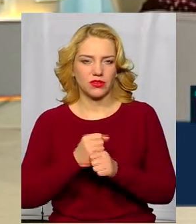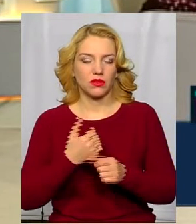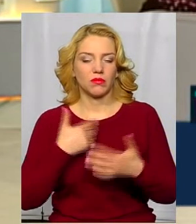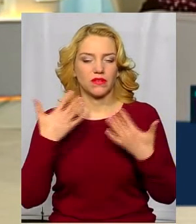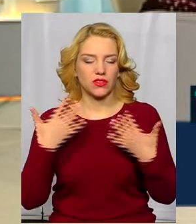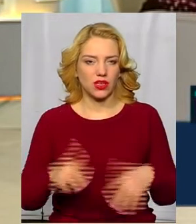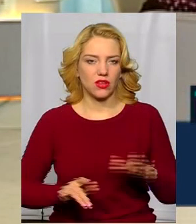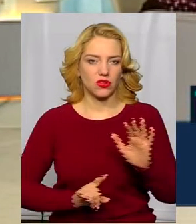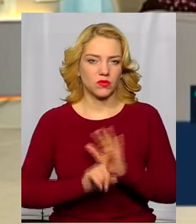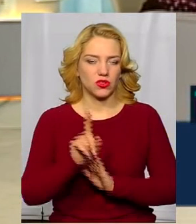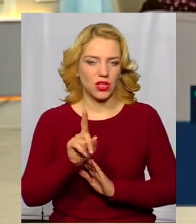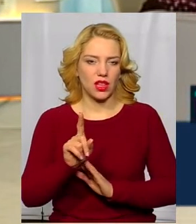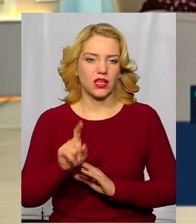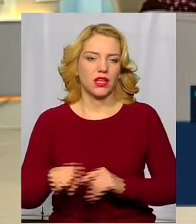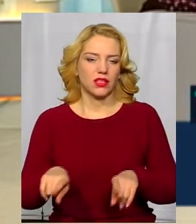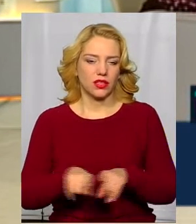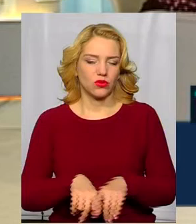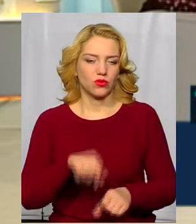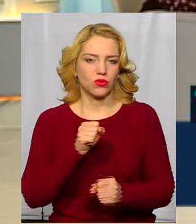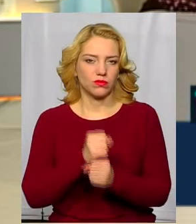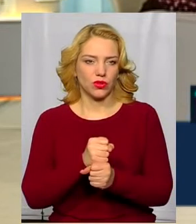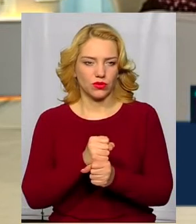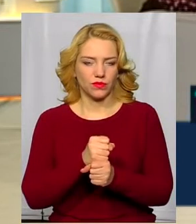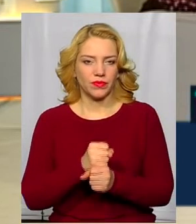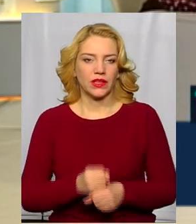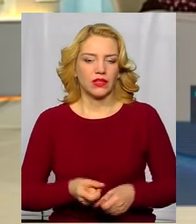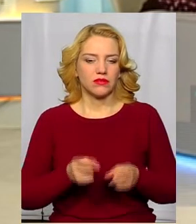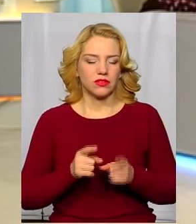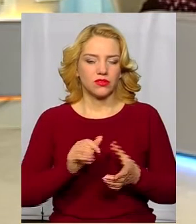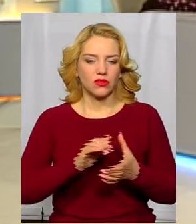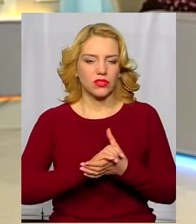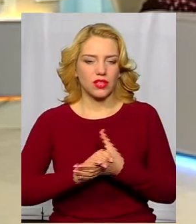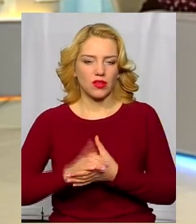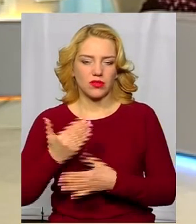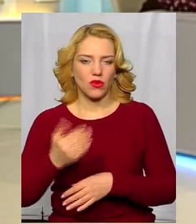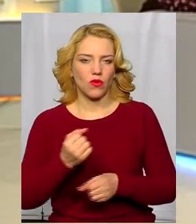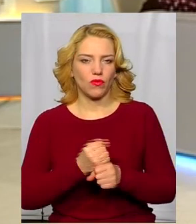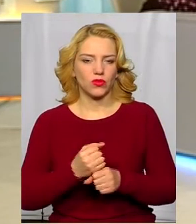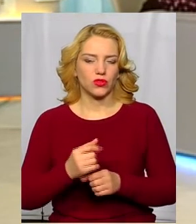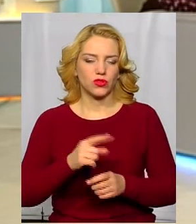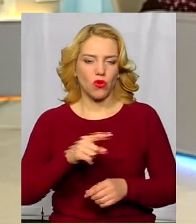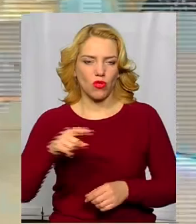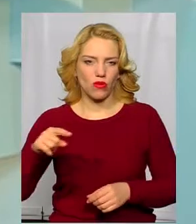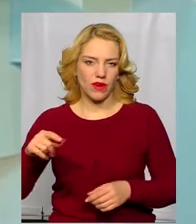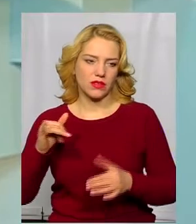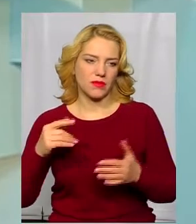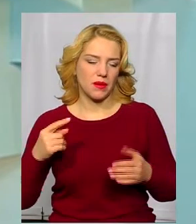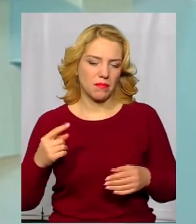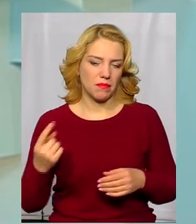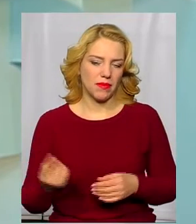вже розпочали таку роботу, дійсно ознайомилися з його функціонуванням, і вже перші